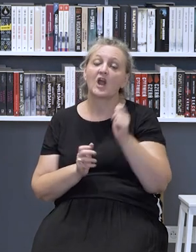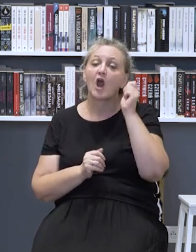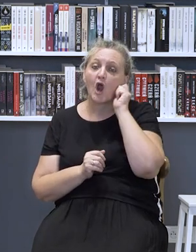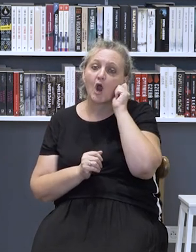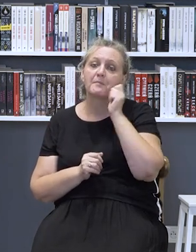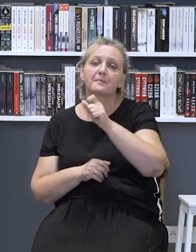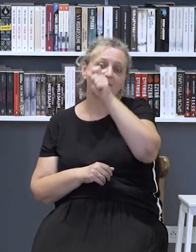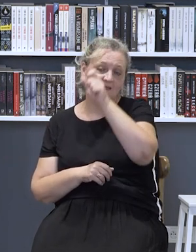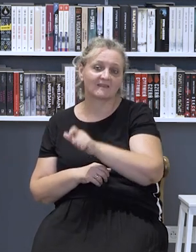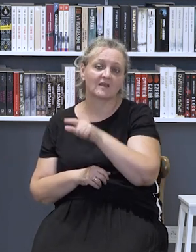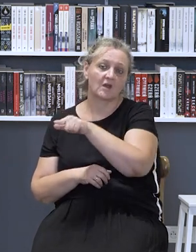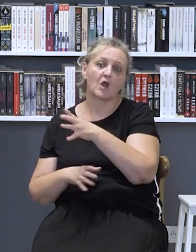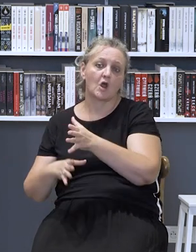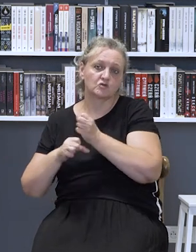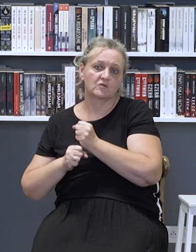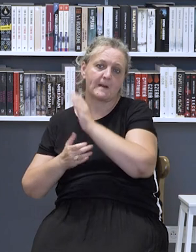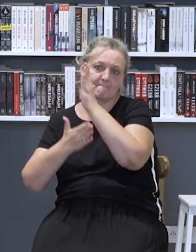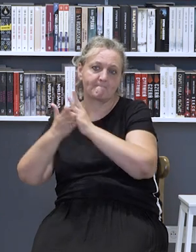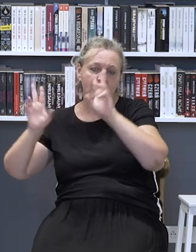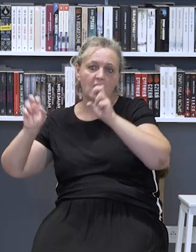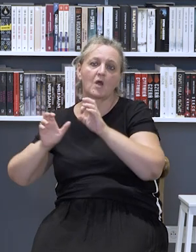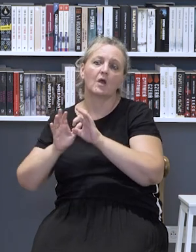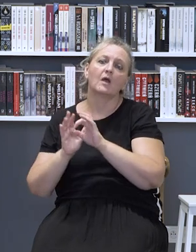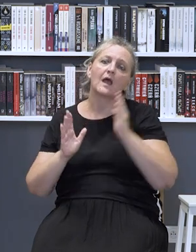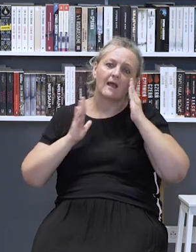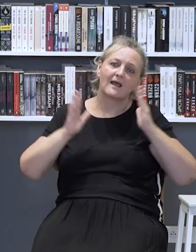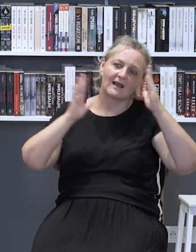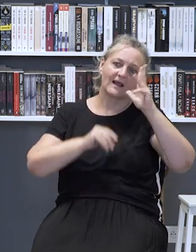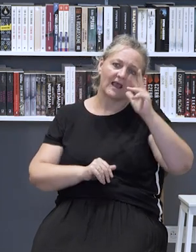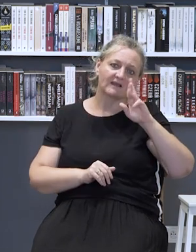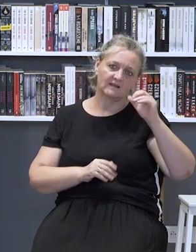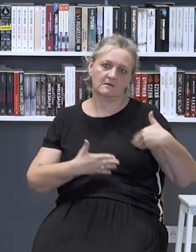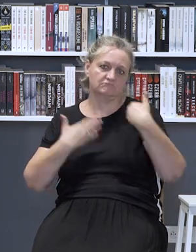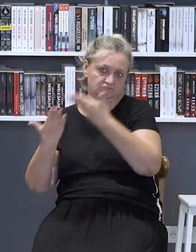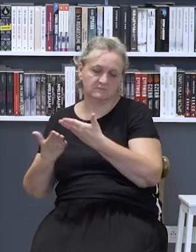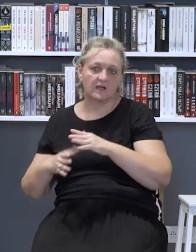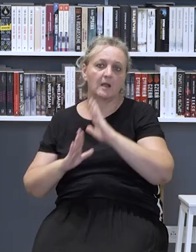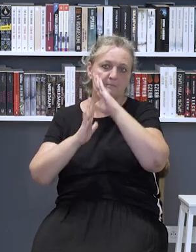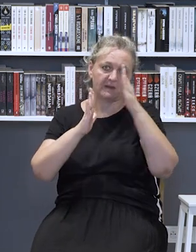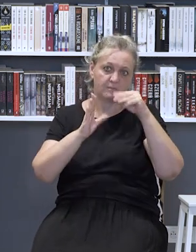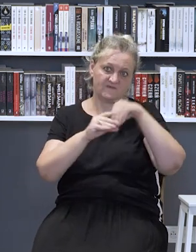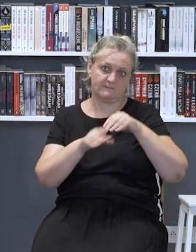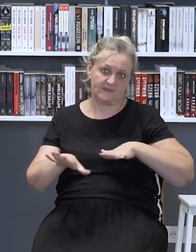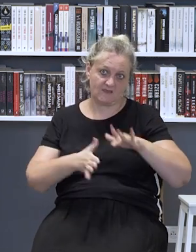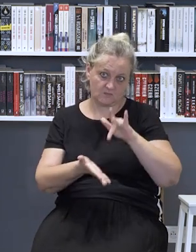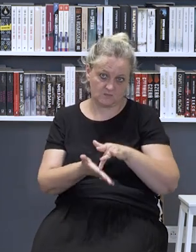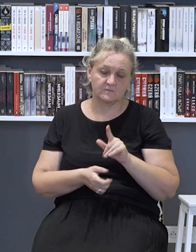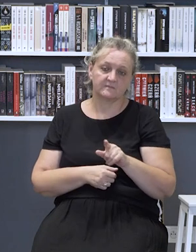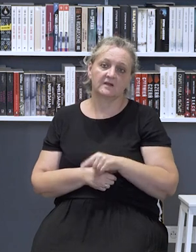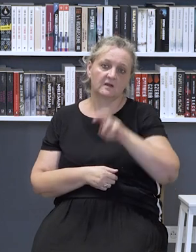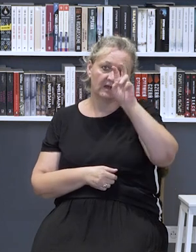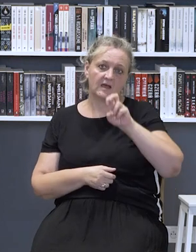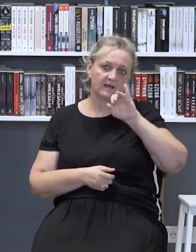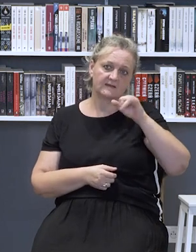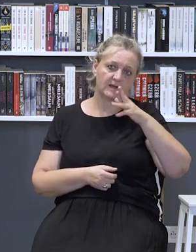kobiety, która otrzymuje mapę od kardynała. Mm-hmm. W bibliotece w